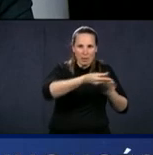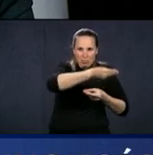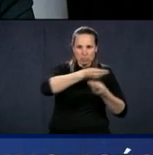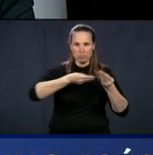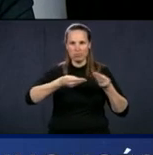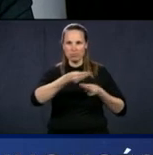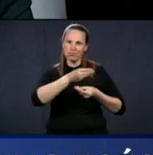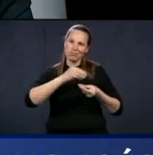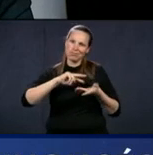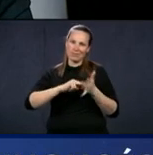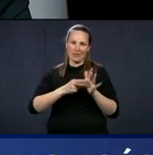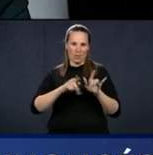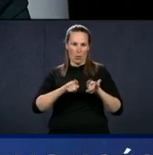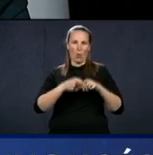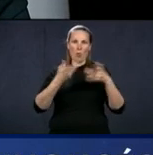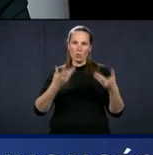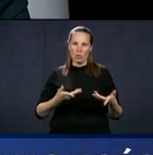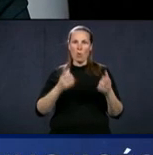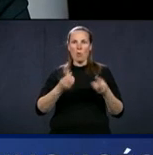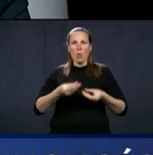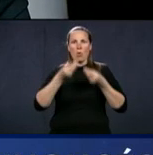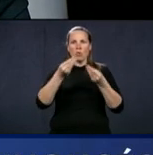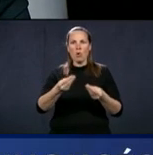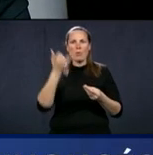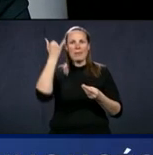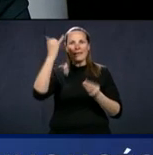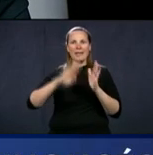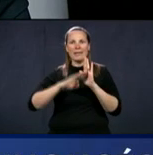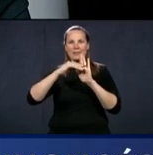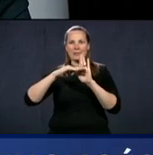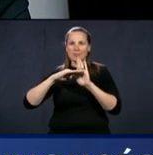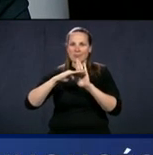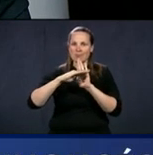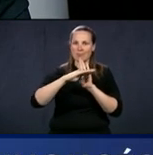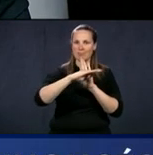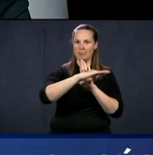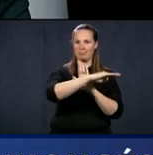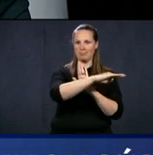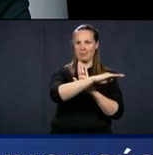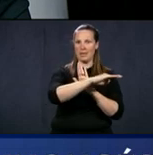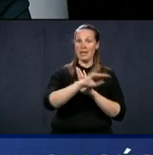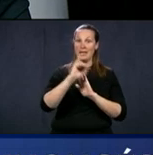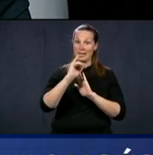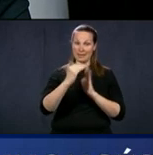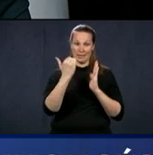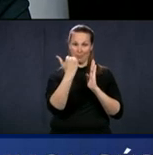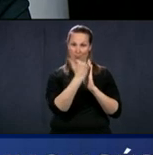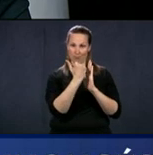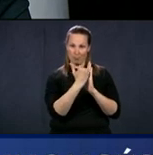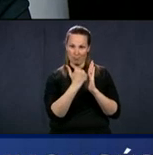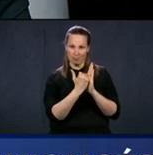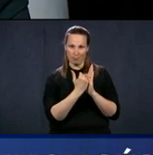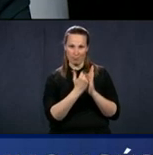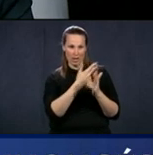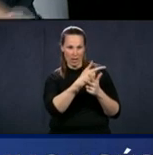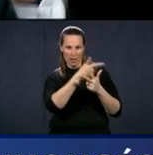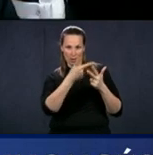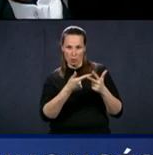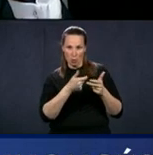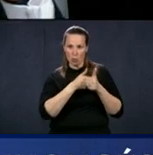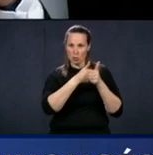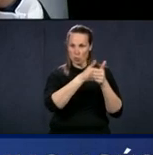ce genre de plateau-là. Mais j'ai bon espoir, si on maintient les mesures de distanciation, si